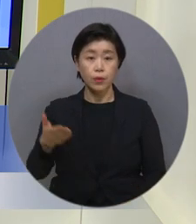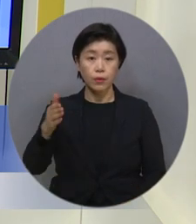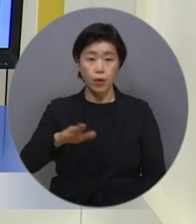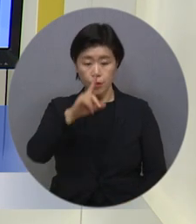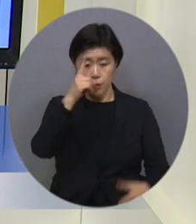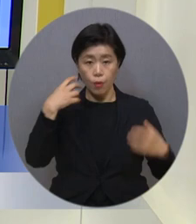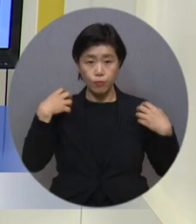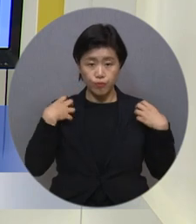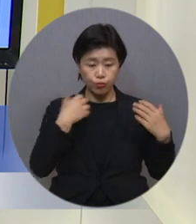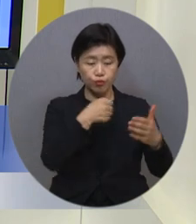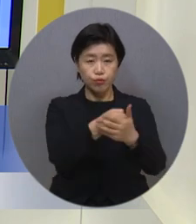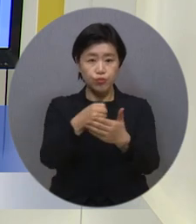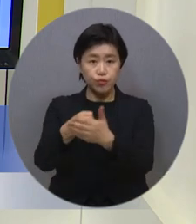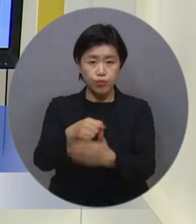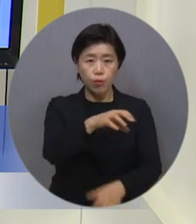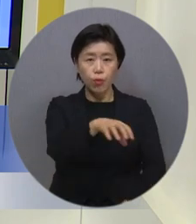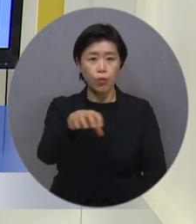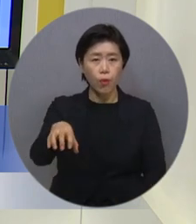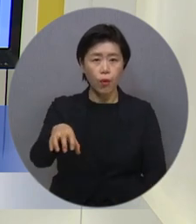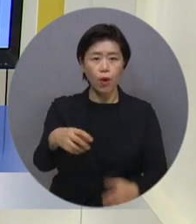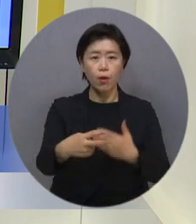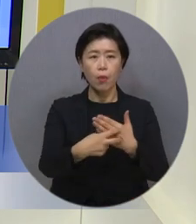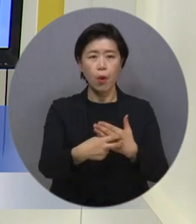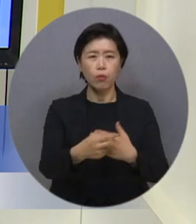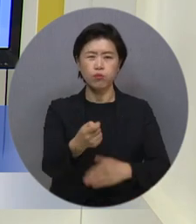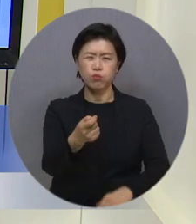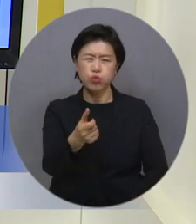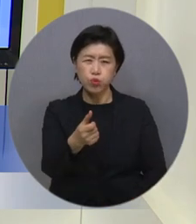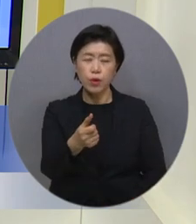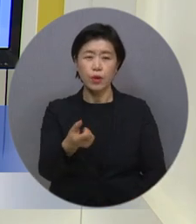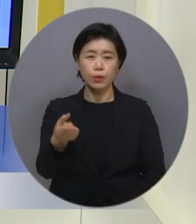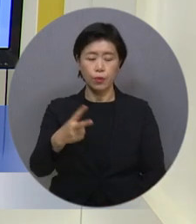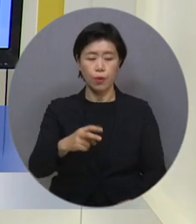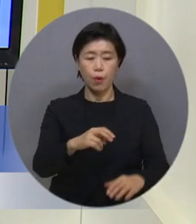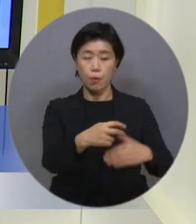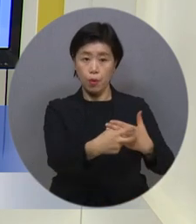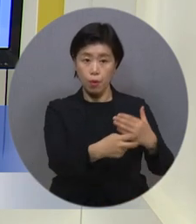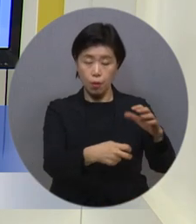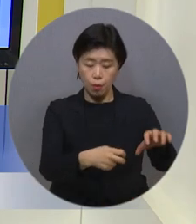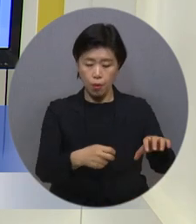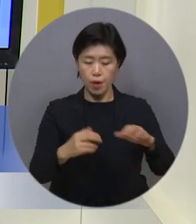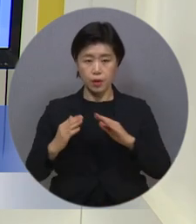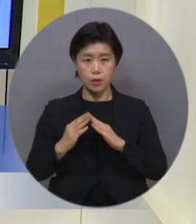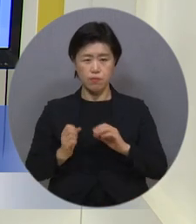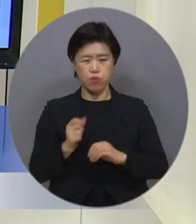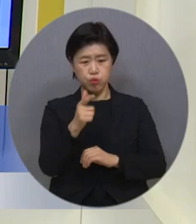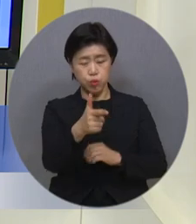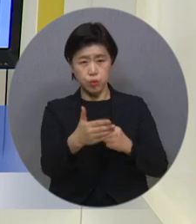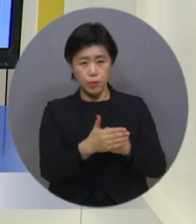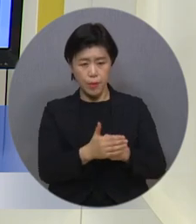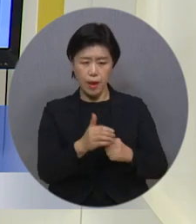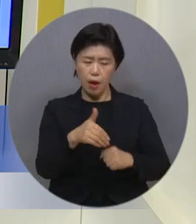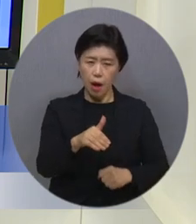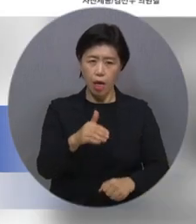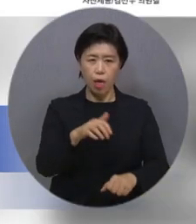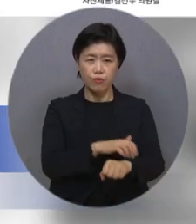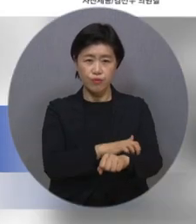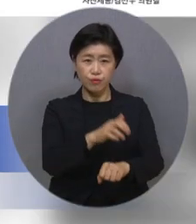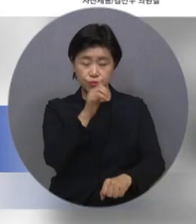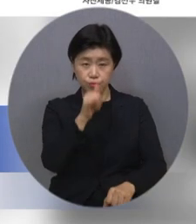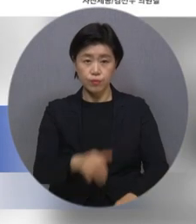정부가 지정한 거점 병원 수가 적거나 병원 거리가 멀어 제한된 치료를 받을 수밖에 없는 실정입니다